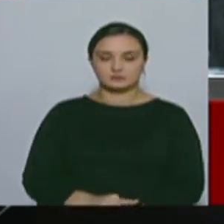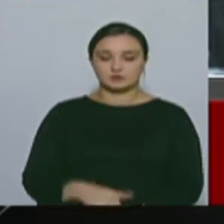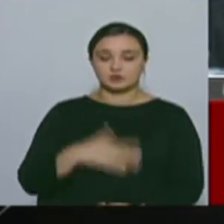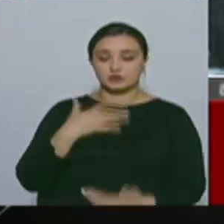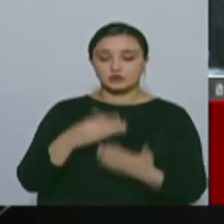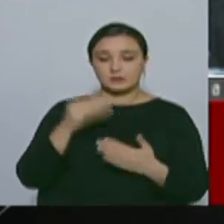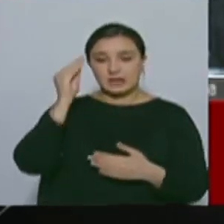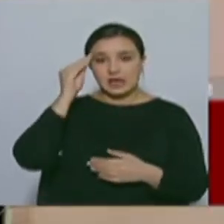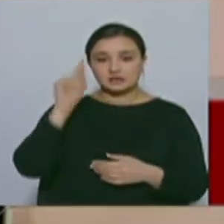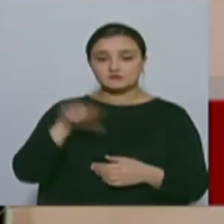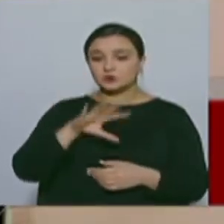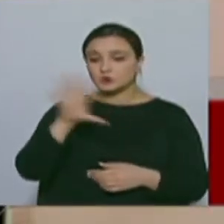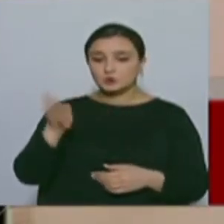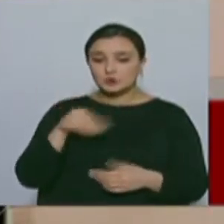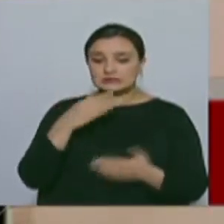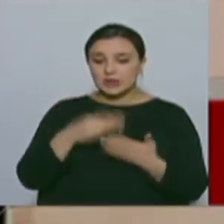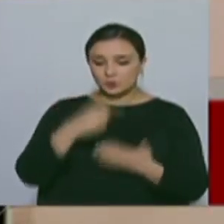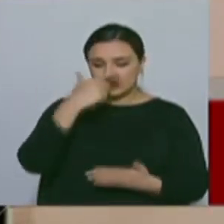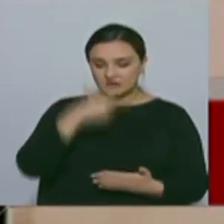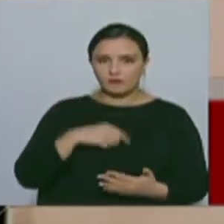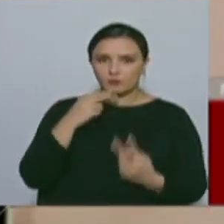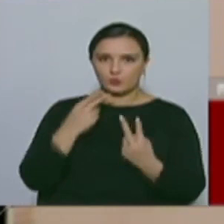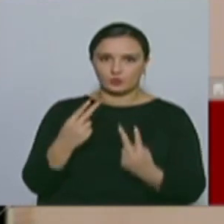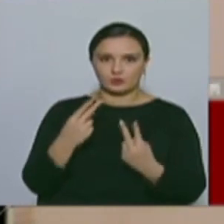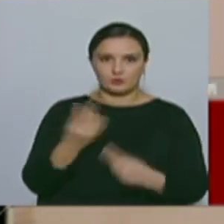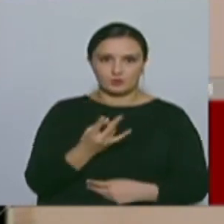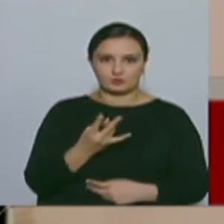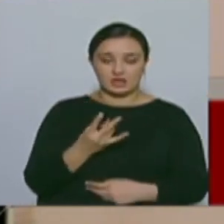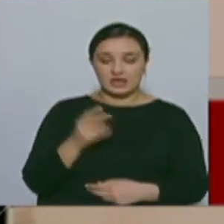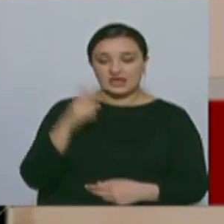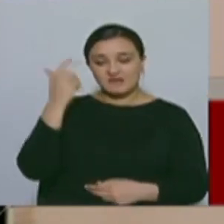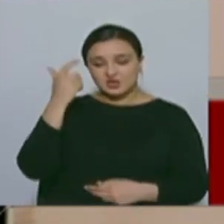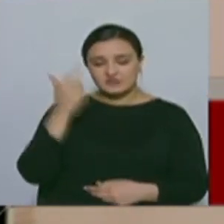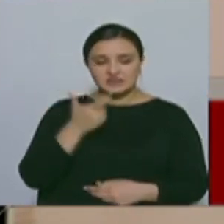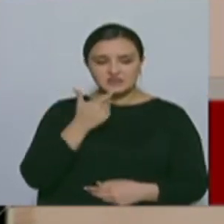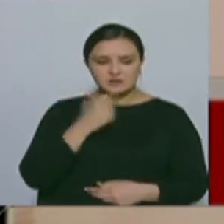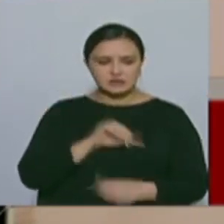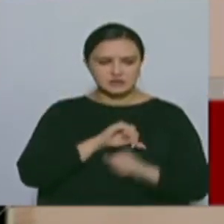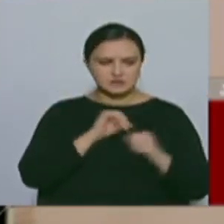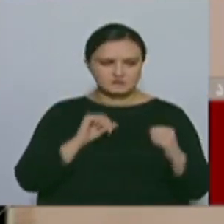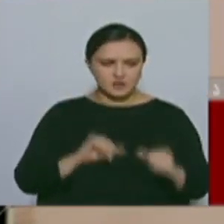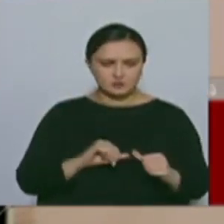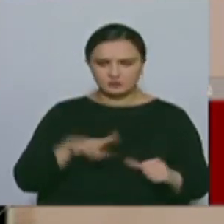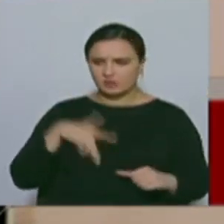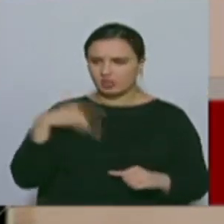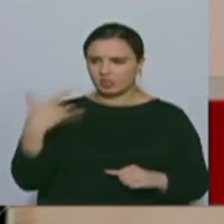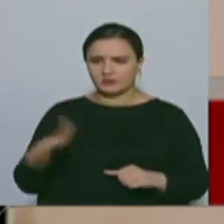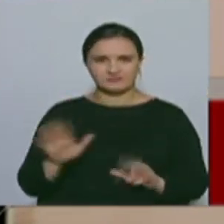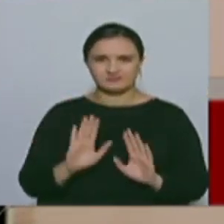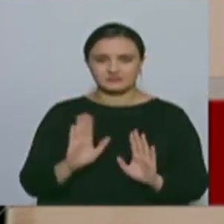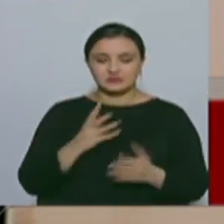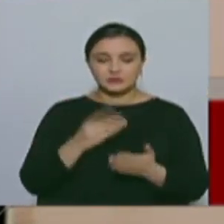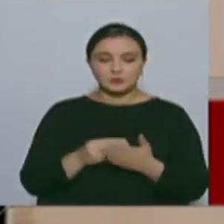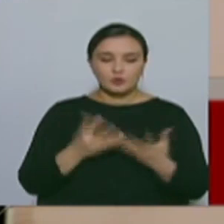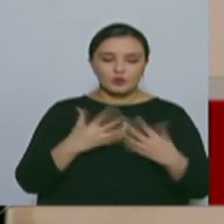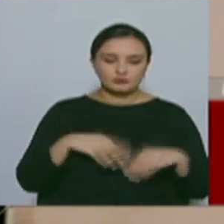ჩემი აზრით, მათ უნდა მიაქციონ საკუთარ თავს ყურადღება და მიხეილ სააკაშვილის ამ ბიძინაევარიშვილის სიყვარულის ან სიძულვილის გამო საკუთარი ოჯახის წევრებს,